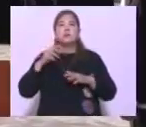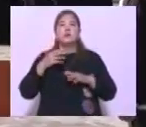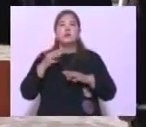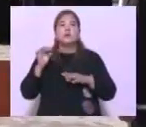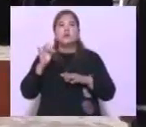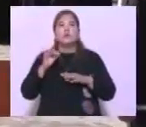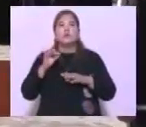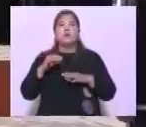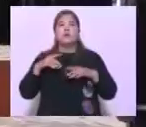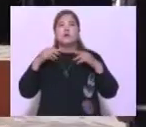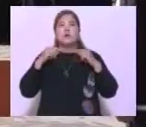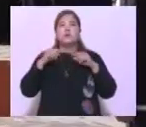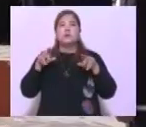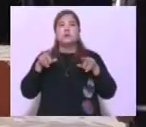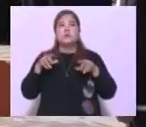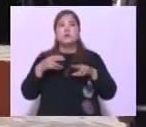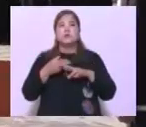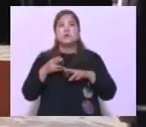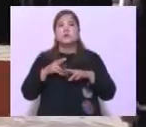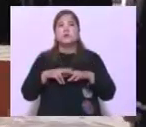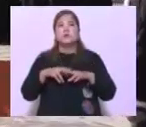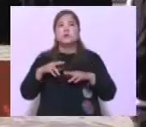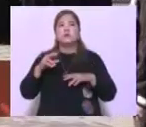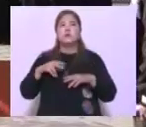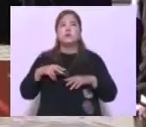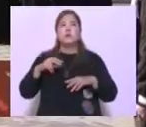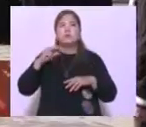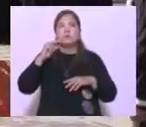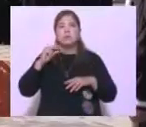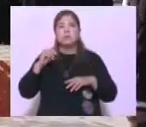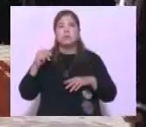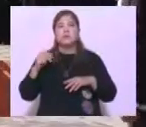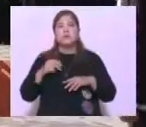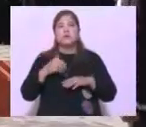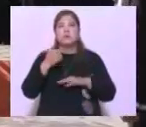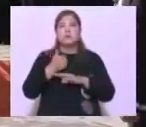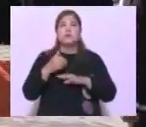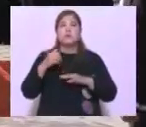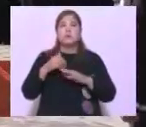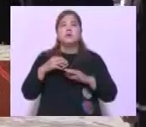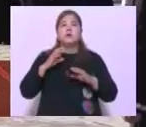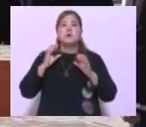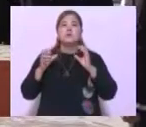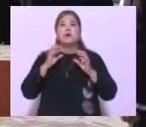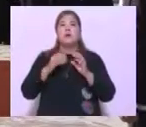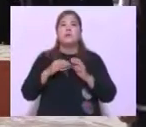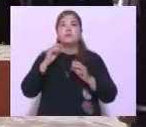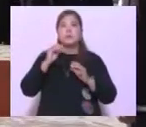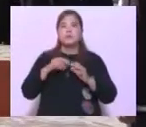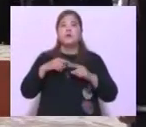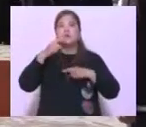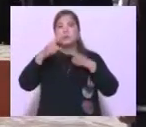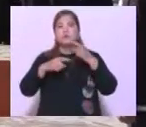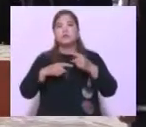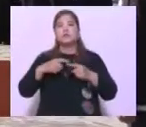есть такая особенность, что те призывники, у которых есть высшее и среднее специальное образование, они могут уже через